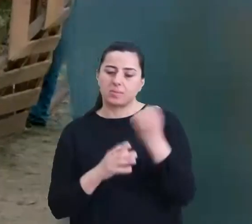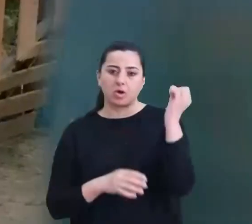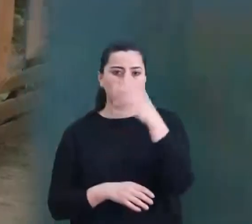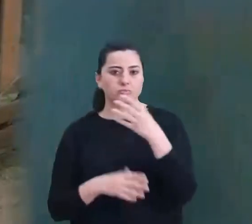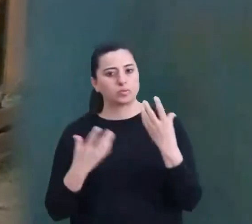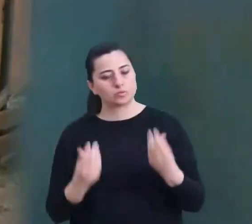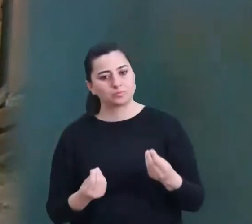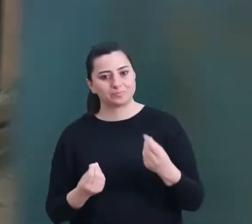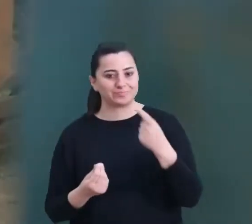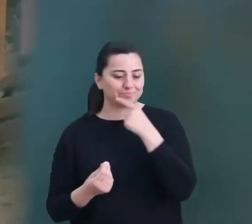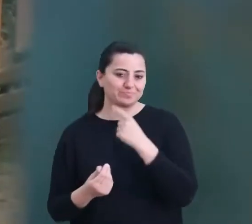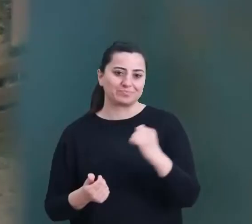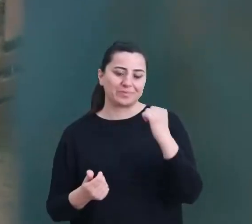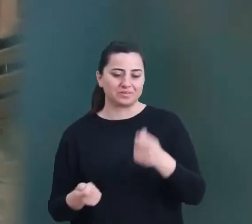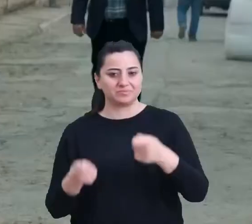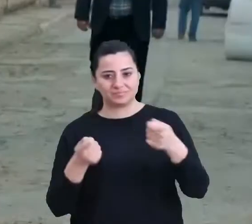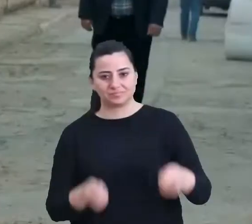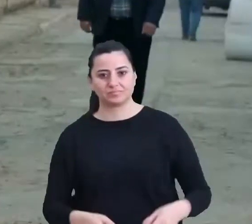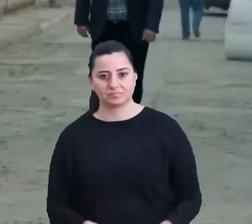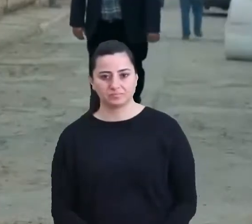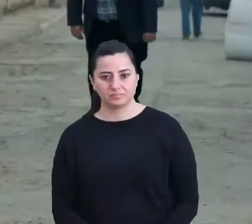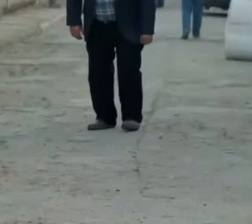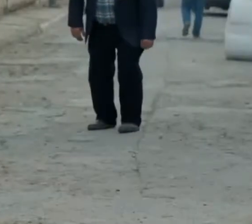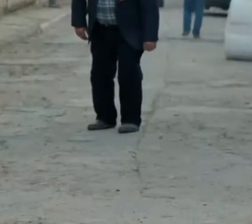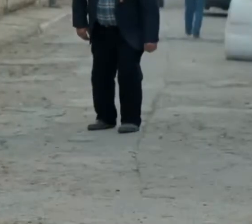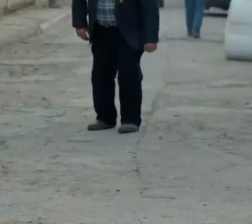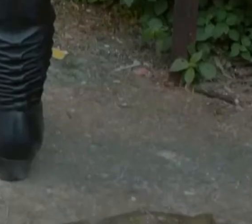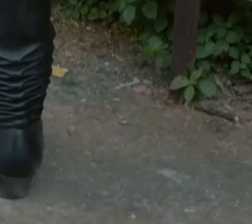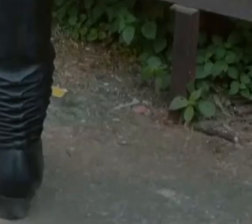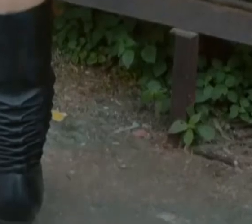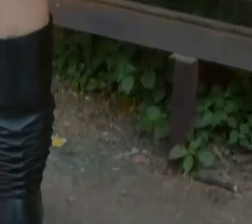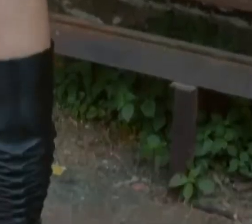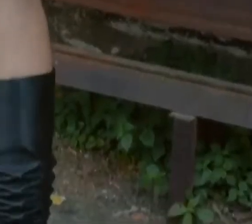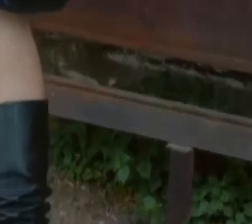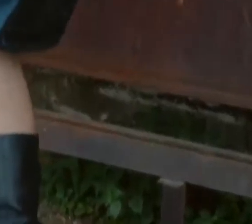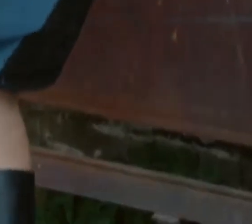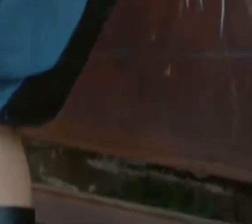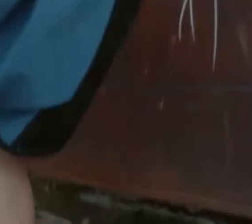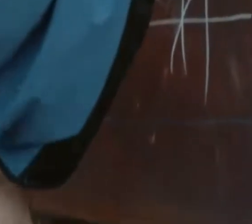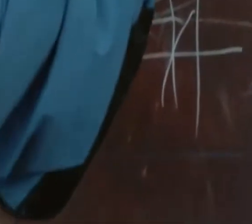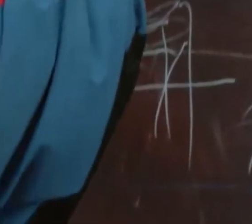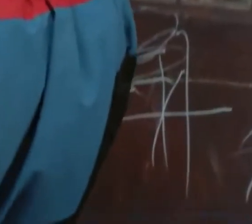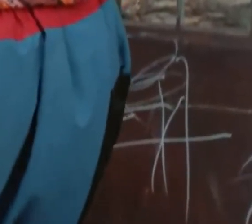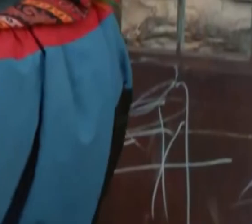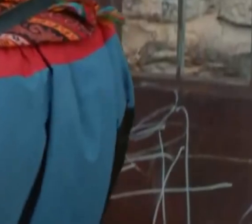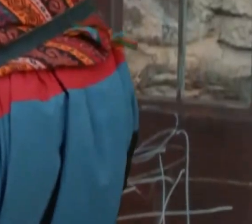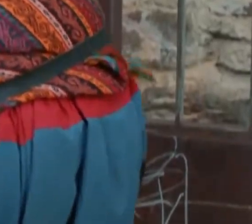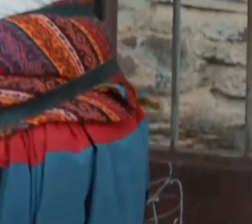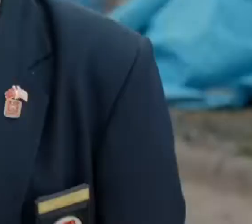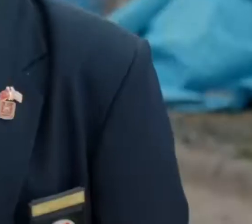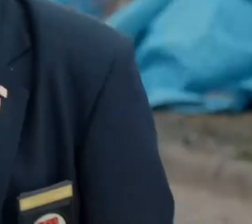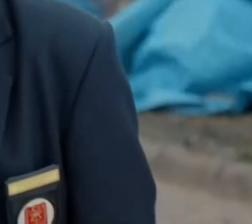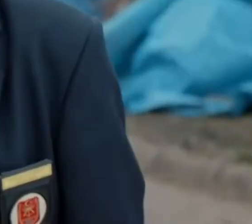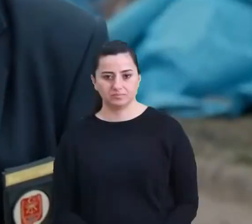koyarız. Hadi bakalım yüklenin gari, taşıyalım içeri. Süleyman bahçe demirlerine eğilmiş gözetlerken gazi rozetiyle yoldan geçen yaşlıca kalpaklı bir